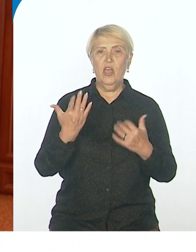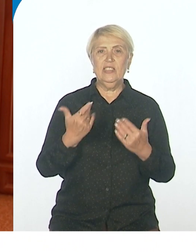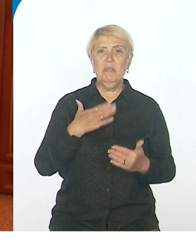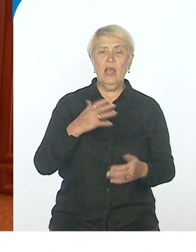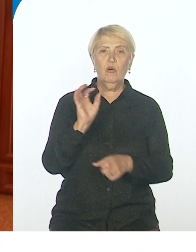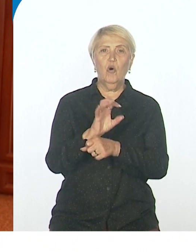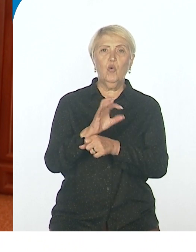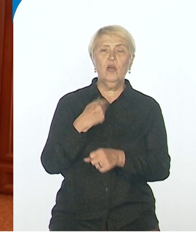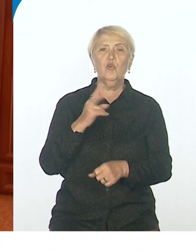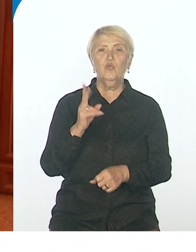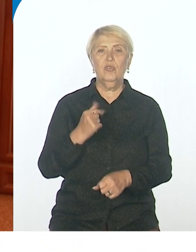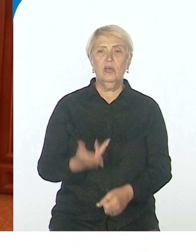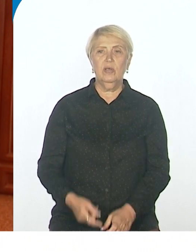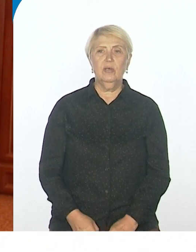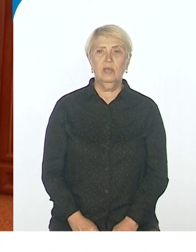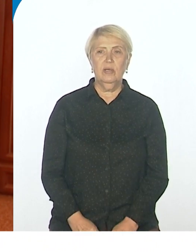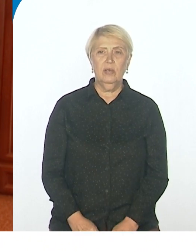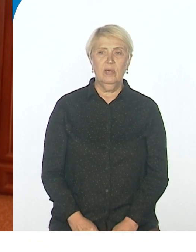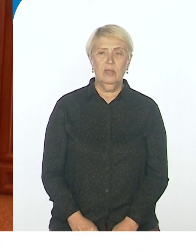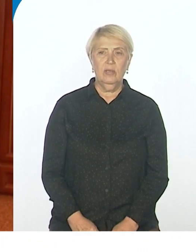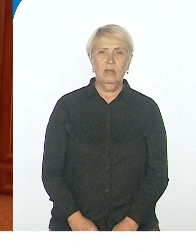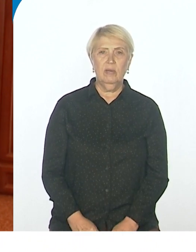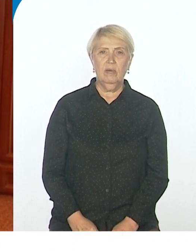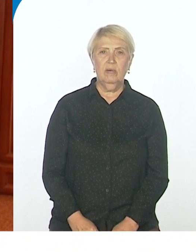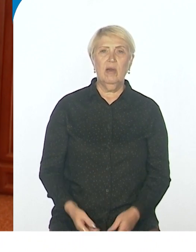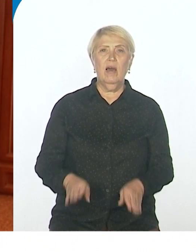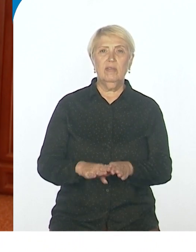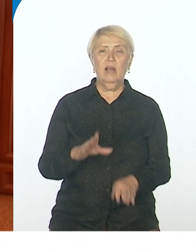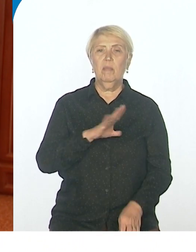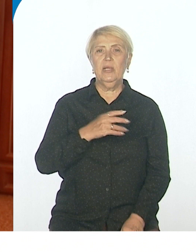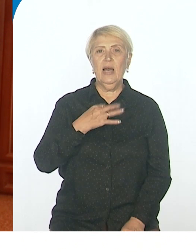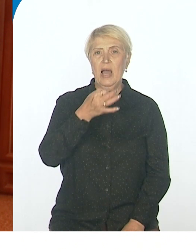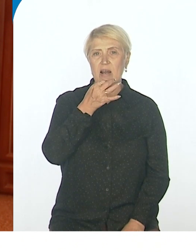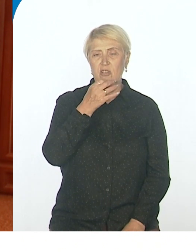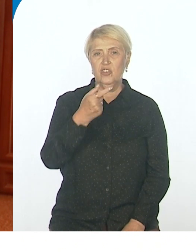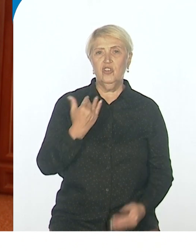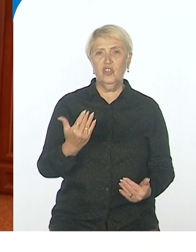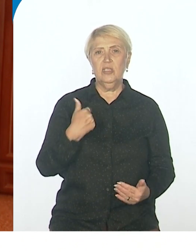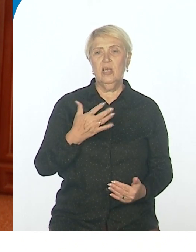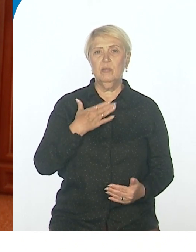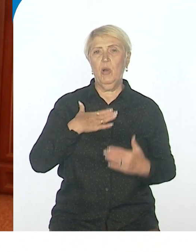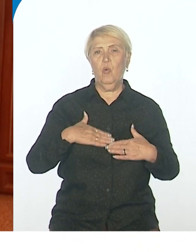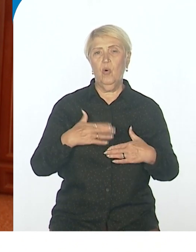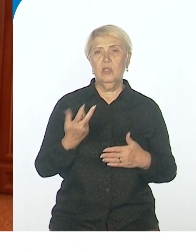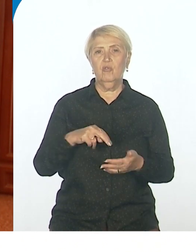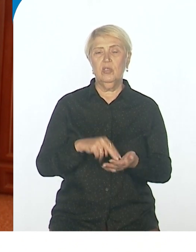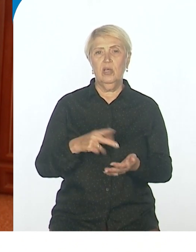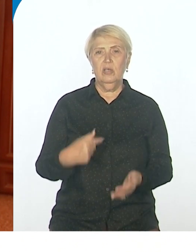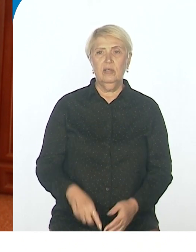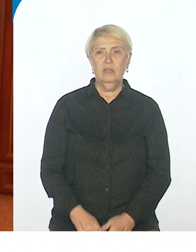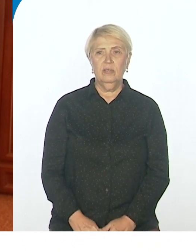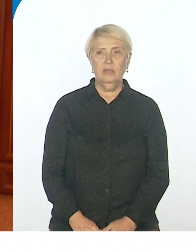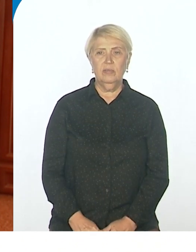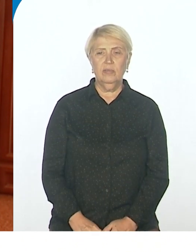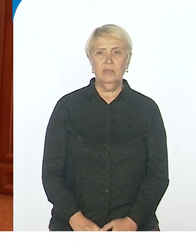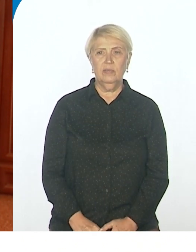пугает. Ну, по крайней мере, так было раньше. Сейчас я спокойно уже. Вот, и поэтому, когда я столкнулся с этими